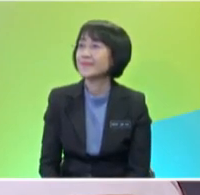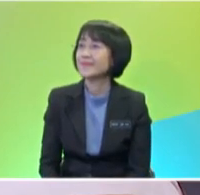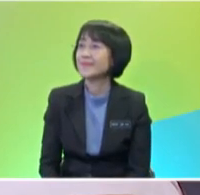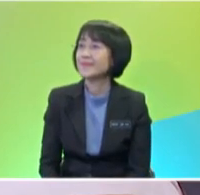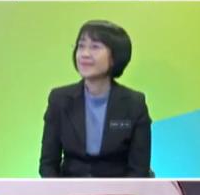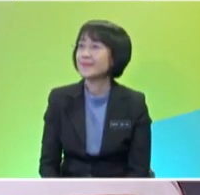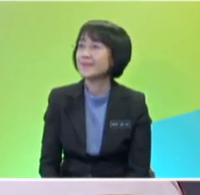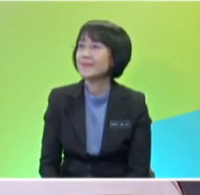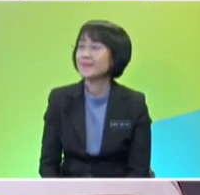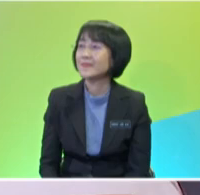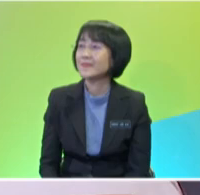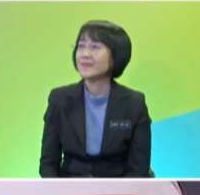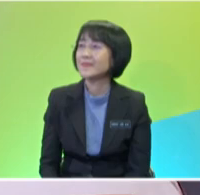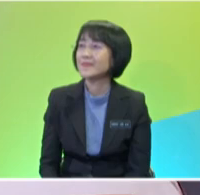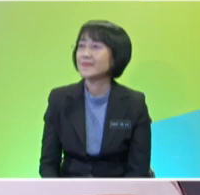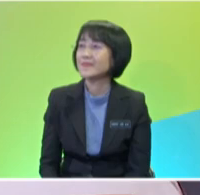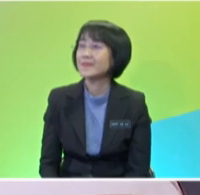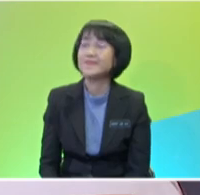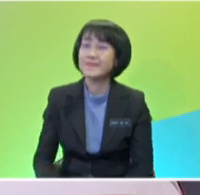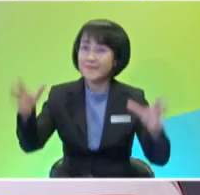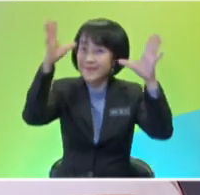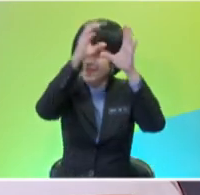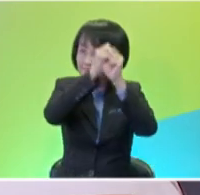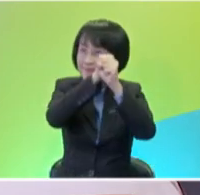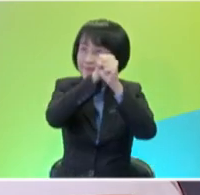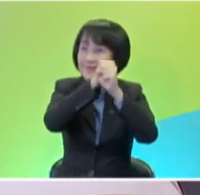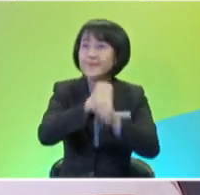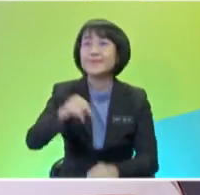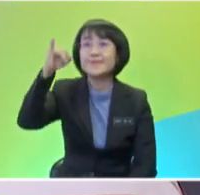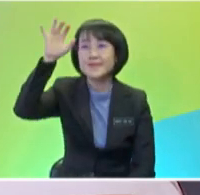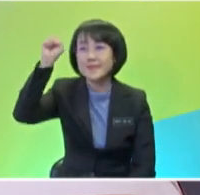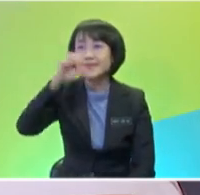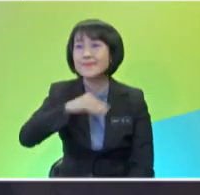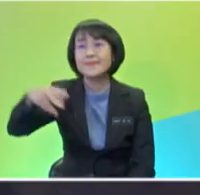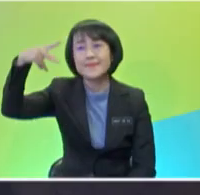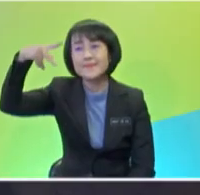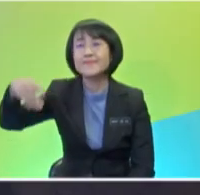bagus kesimpulannya prestasi bukan yang tidak bagus-bagus